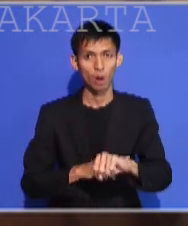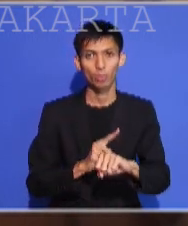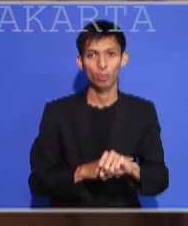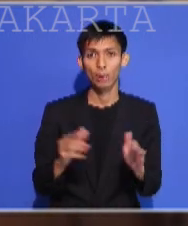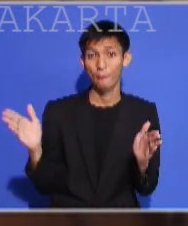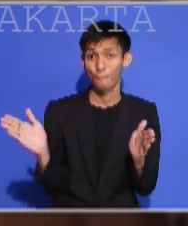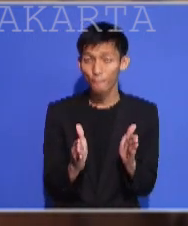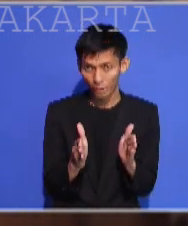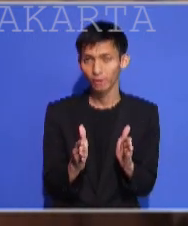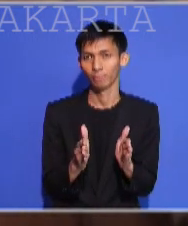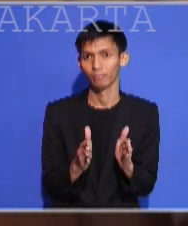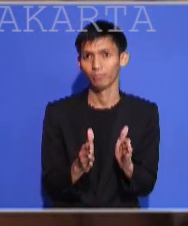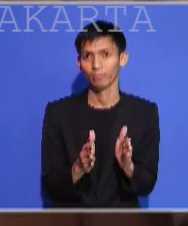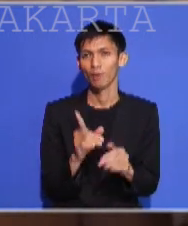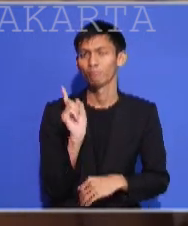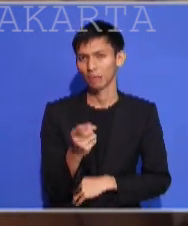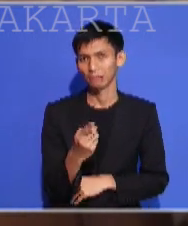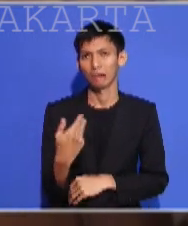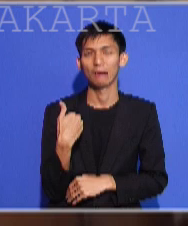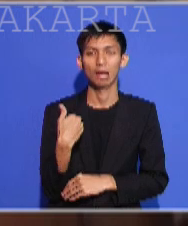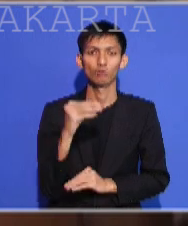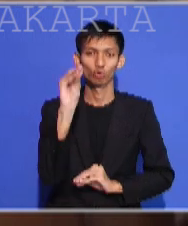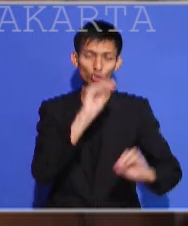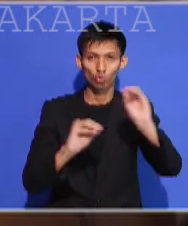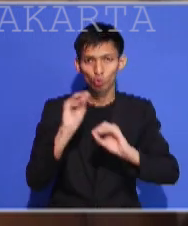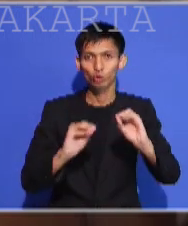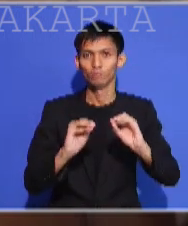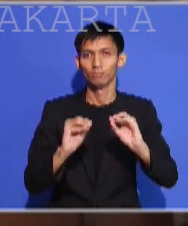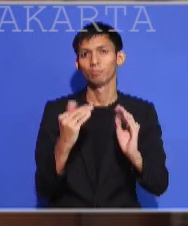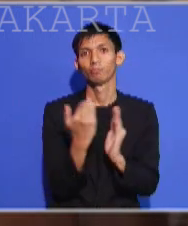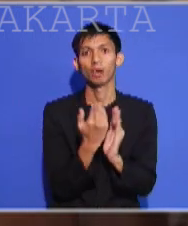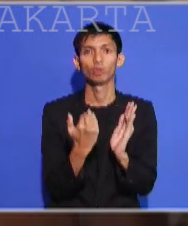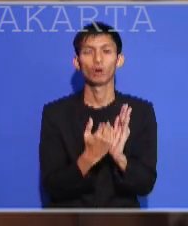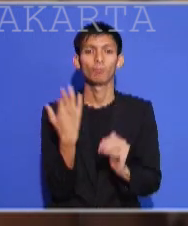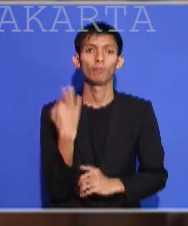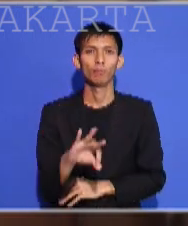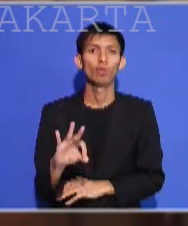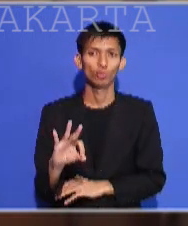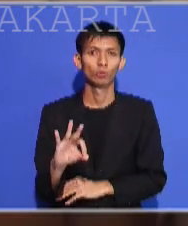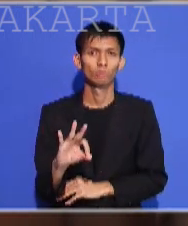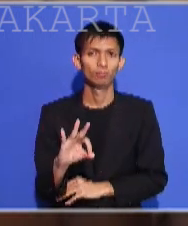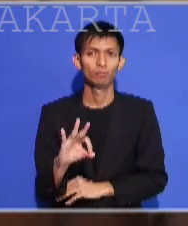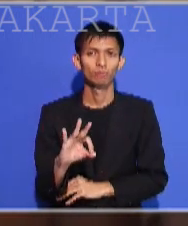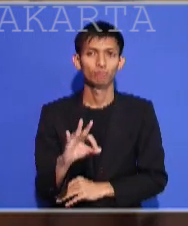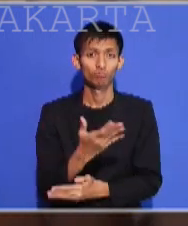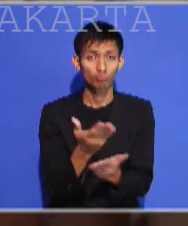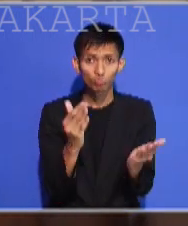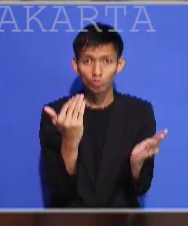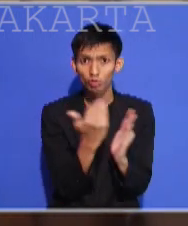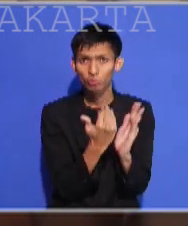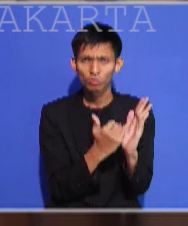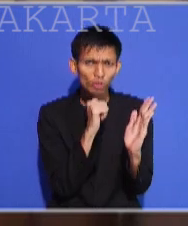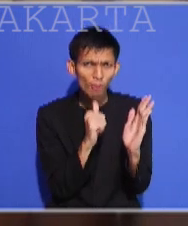mesti ada e penyesuaian-penyesuaian regulasi sehingga Siapa yang masuk kategori Siapa yang tidak masuk kategori